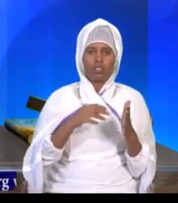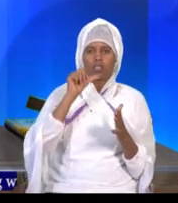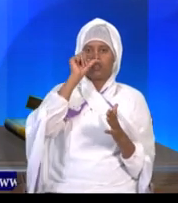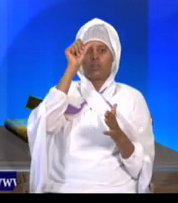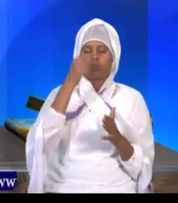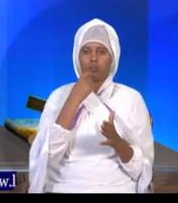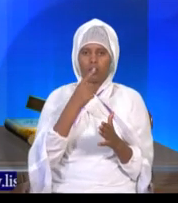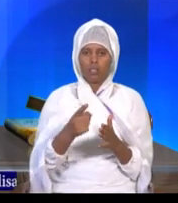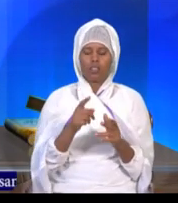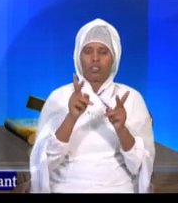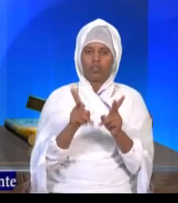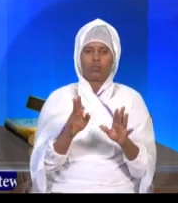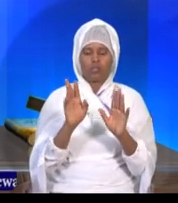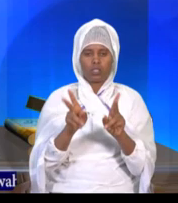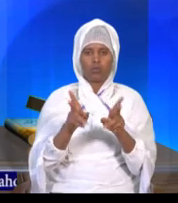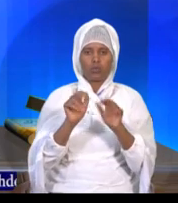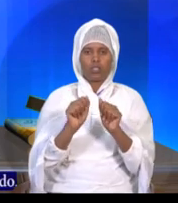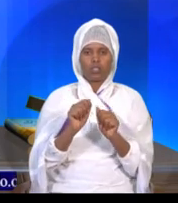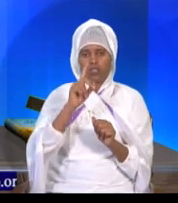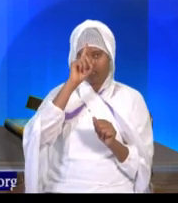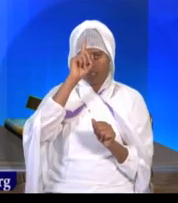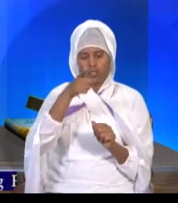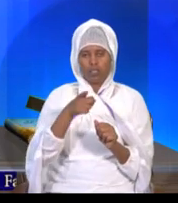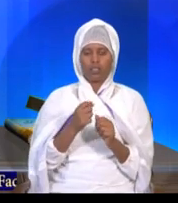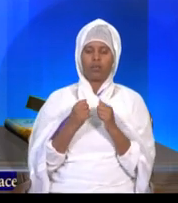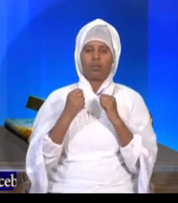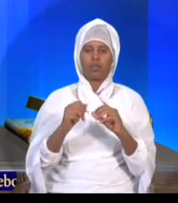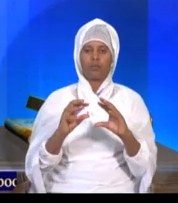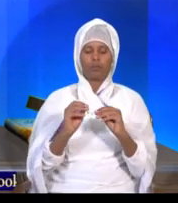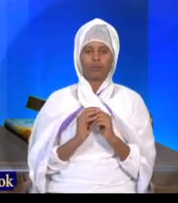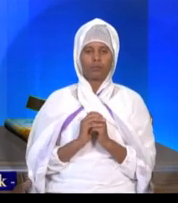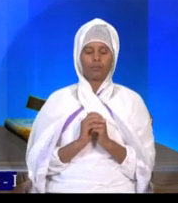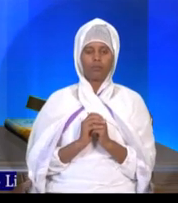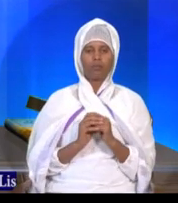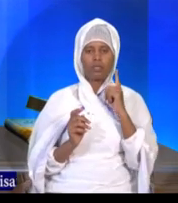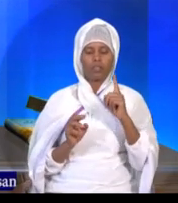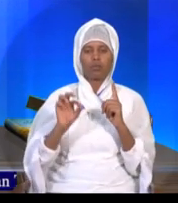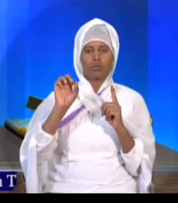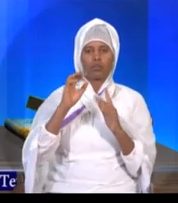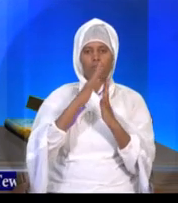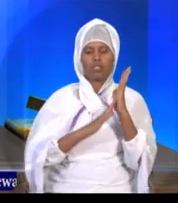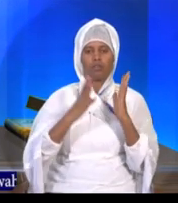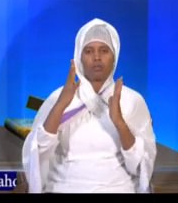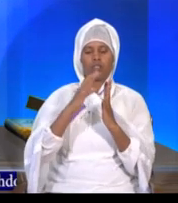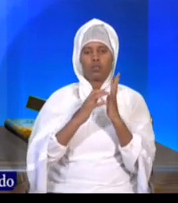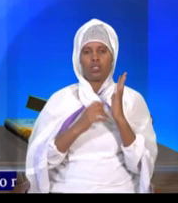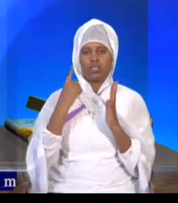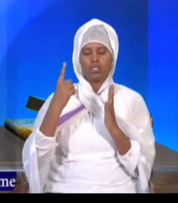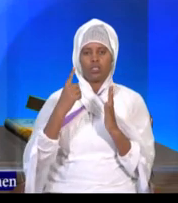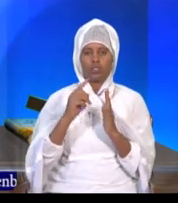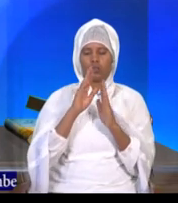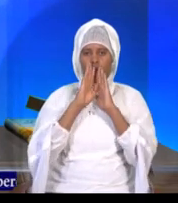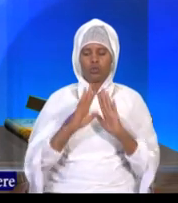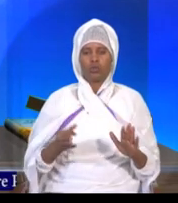المغنيات تعبيد زبهر إزي مخانو كن ردا يقبع النا أبقى داماي كورنطوس معرفة أربعة فورة